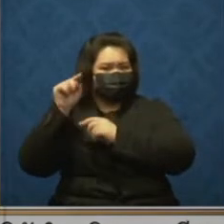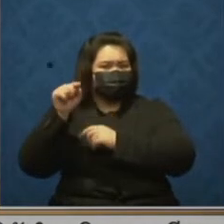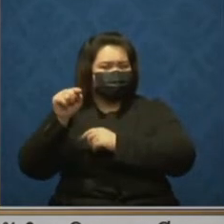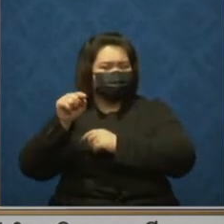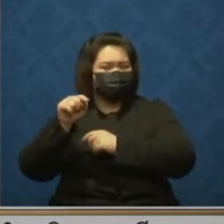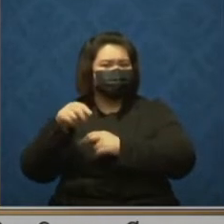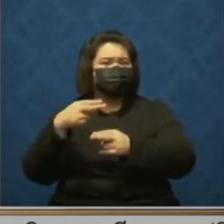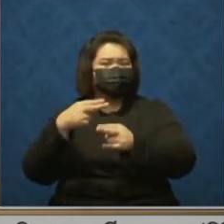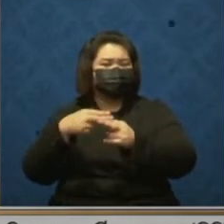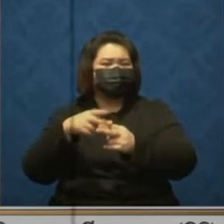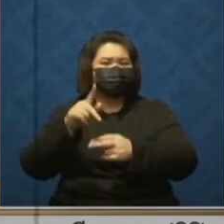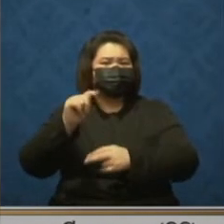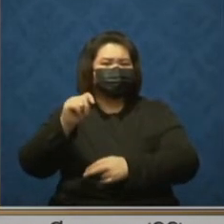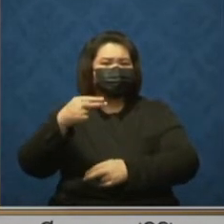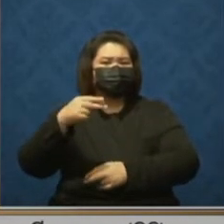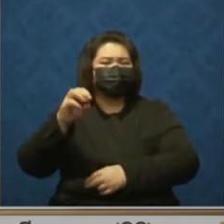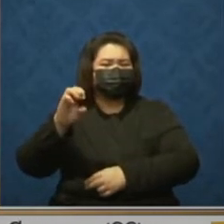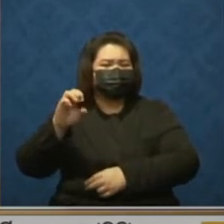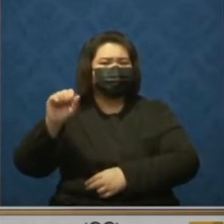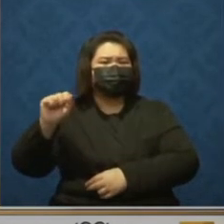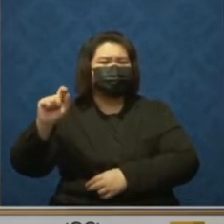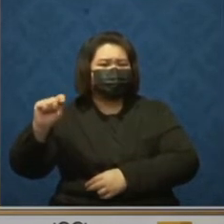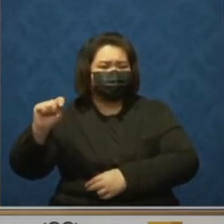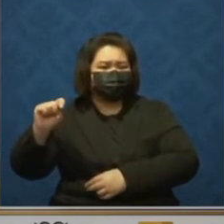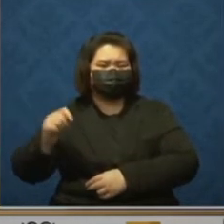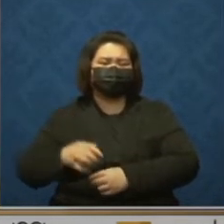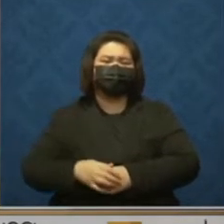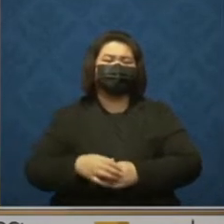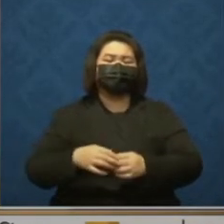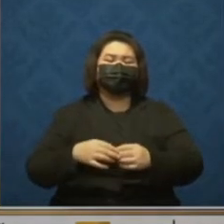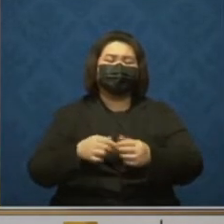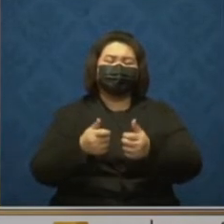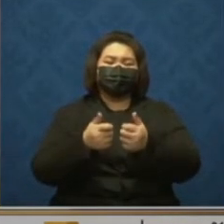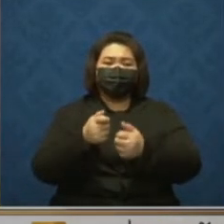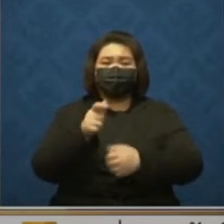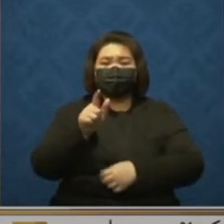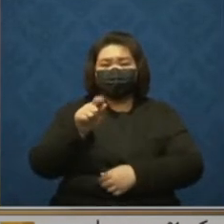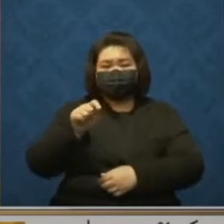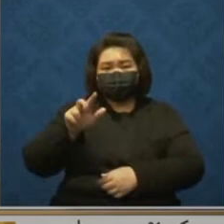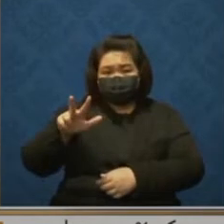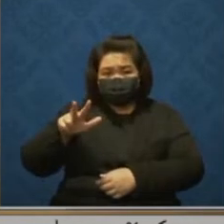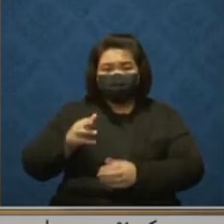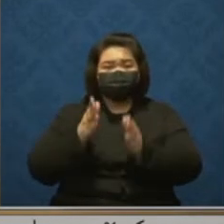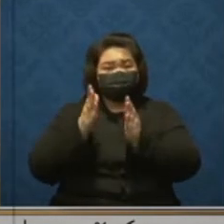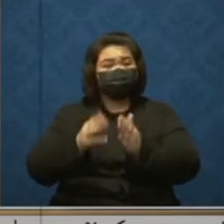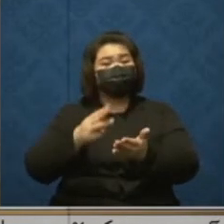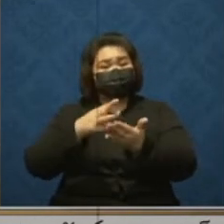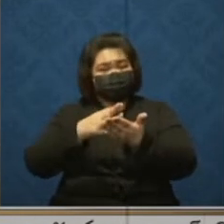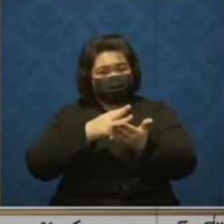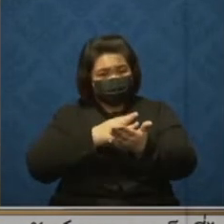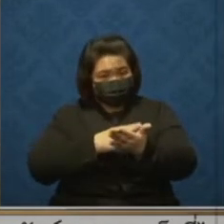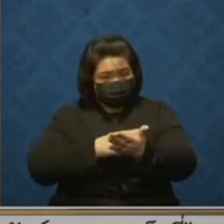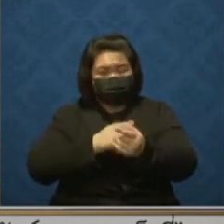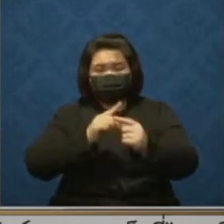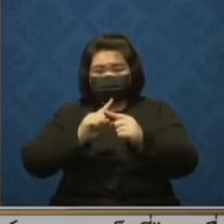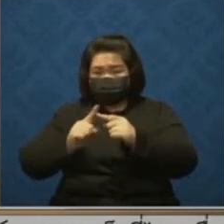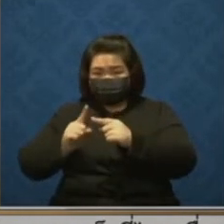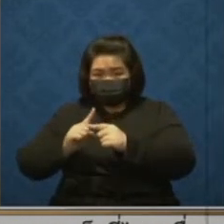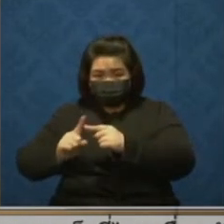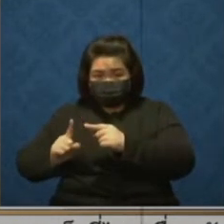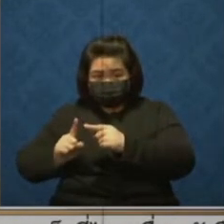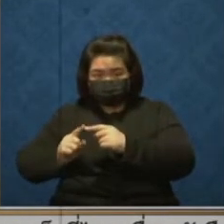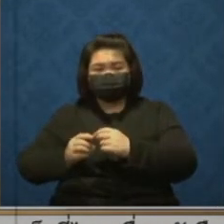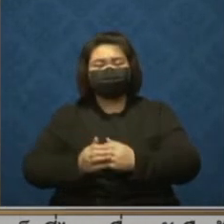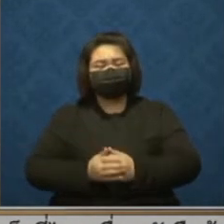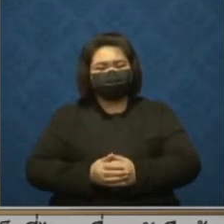StandardThe Voice Newsประชาไทยนักวิชาการนะครับอย่างอาจารย์ชาญวิทย์เกษตรศิริอาจารย์โกวิทวงศ์สุรวัฒน์